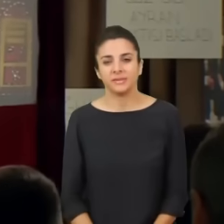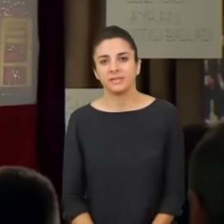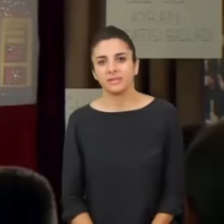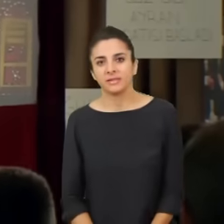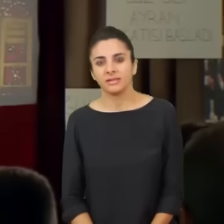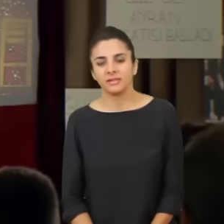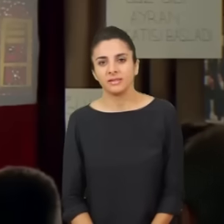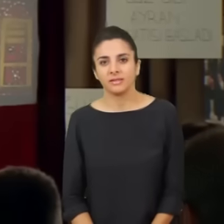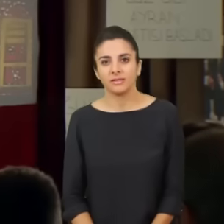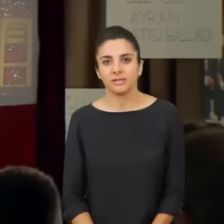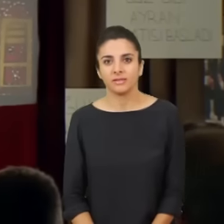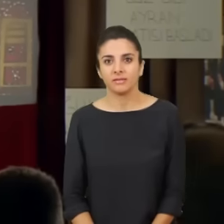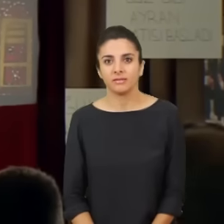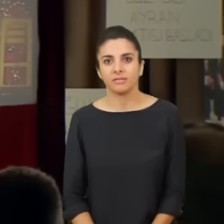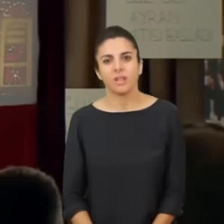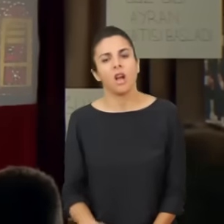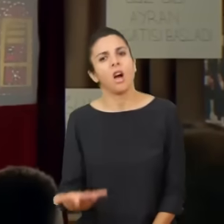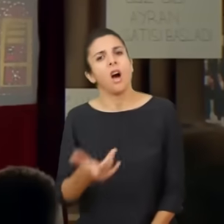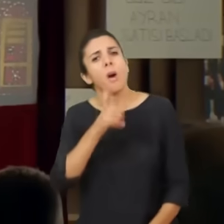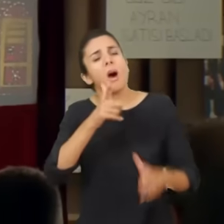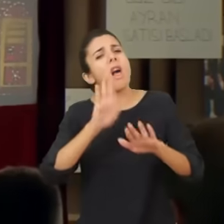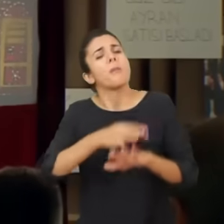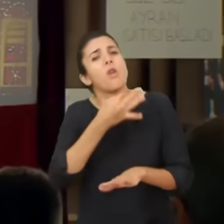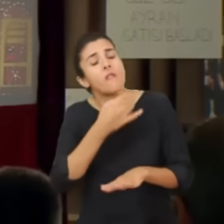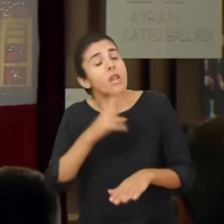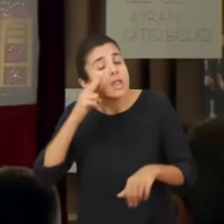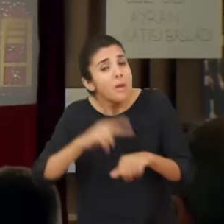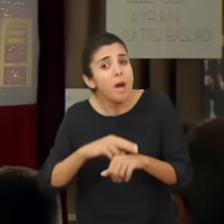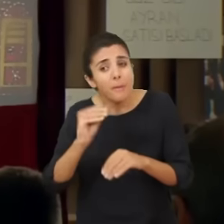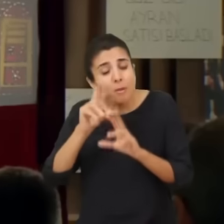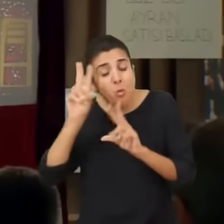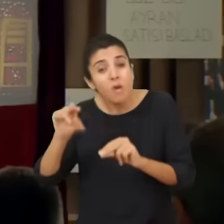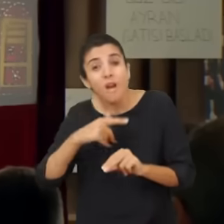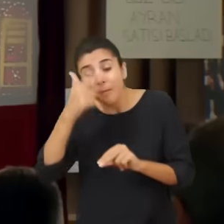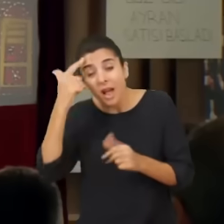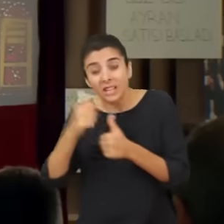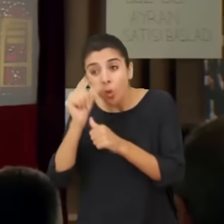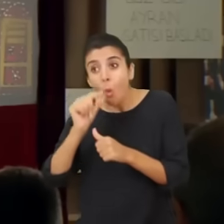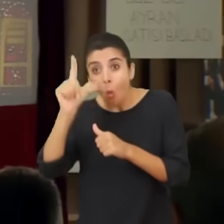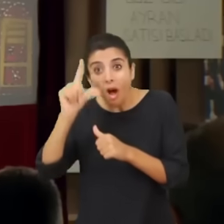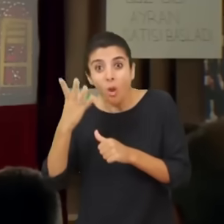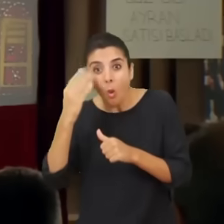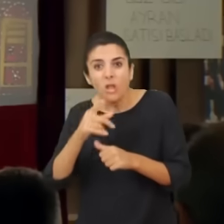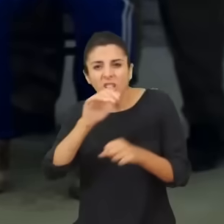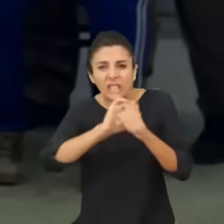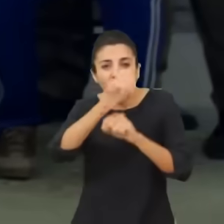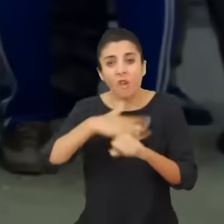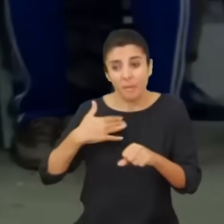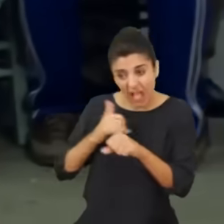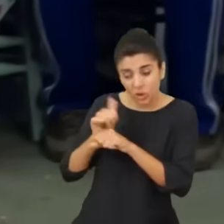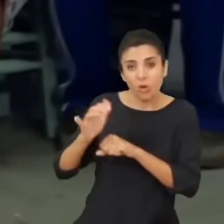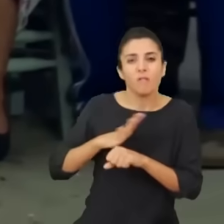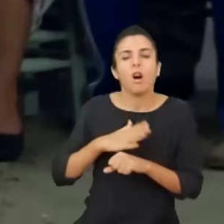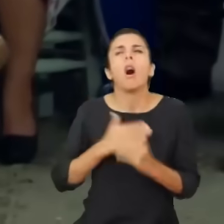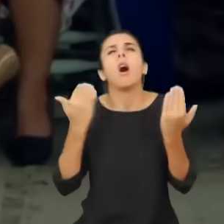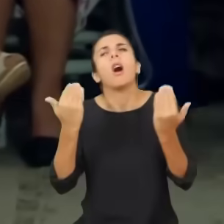bir eğlence. Ya Hacivat bağırıp durma ya. Vallahi bak hatun çocuğu yuttu. Uyanırsa seni de öldürür, beni de öldürür. Ne olursun git ya. Yar bana